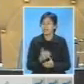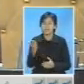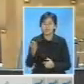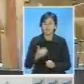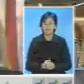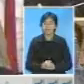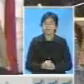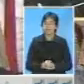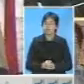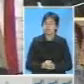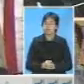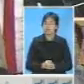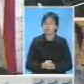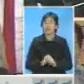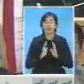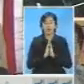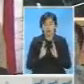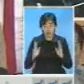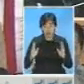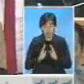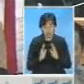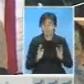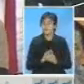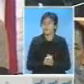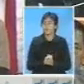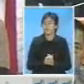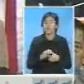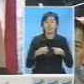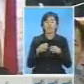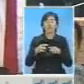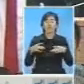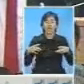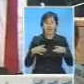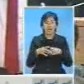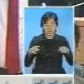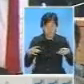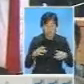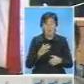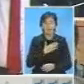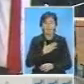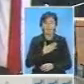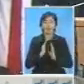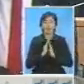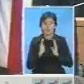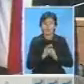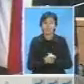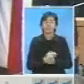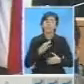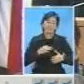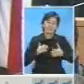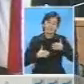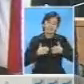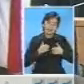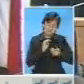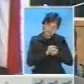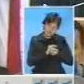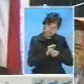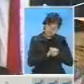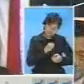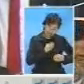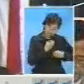ก็ขอบคุณนะครับพี่ๆฝ่ายค้านนะครับต้องกราบขออภัยด้วยเพราะว่าเป็นสิ่งที่อึดอัดแล้วก็อัดอั้นพอสมควรครับว่